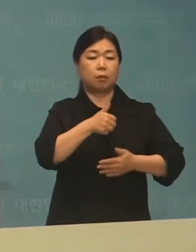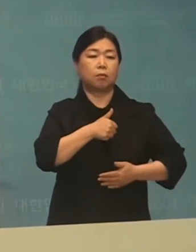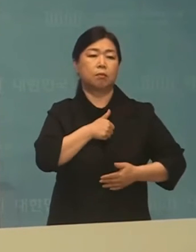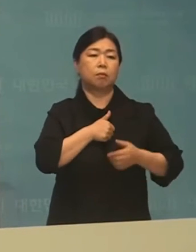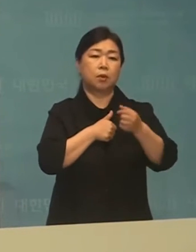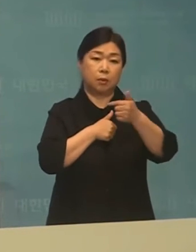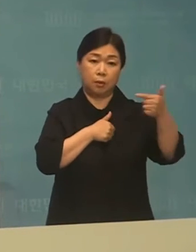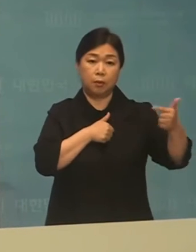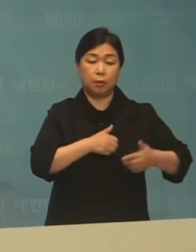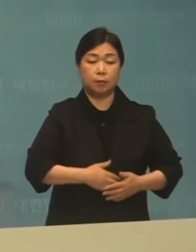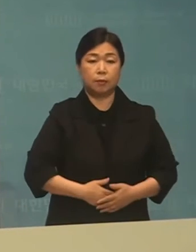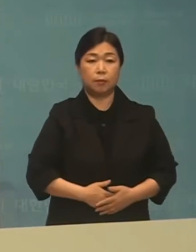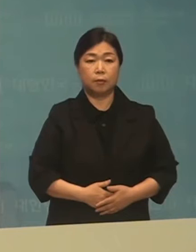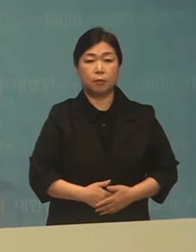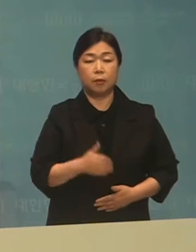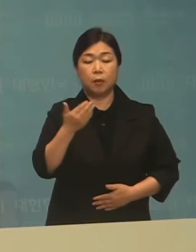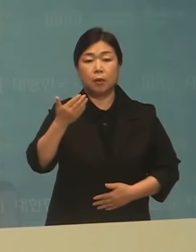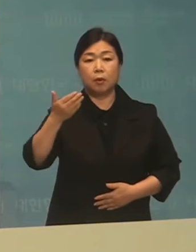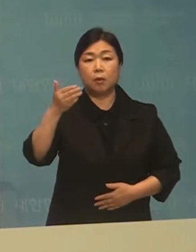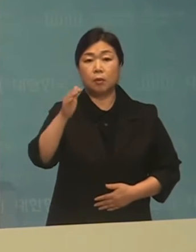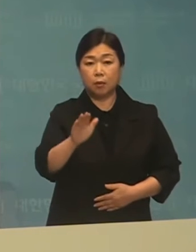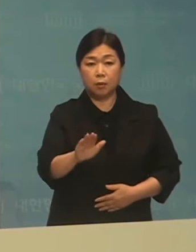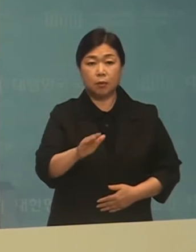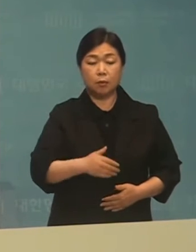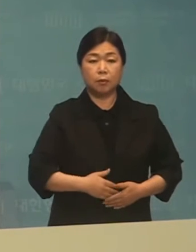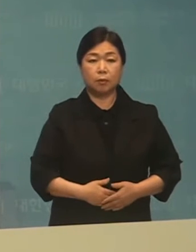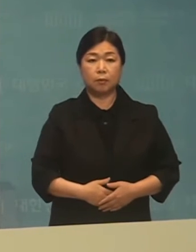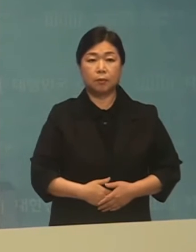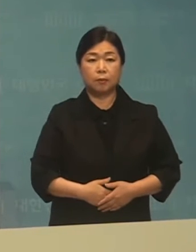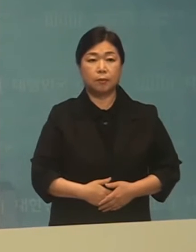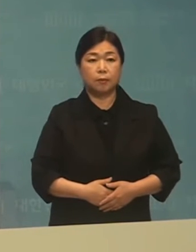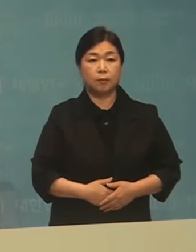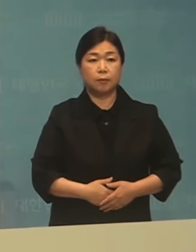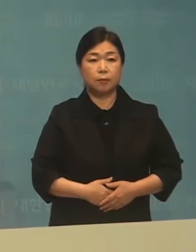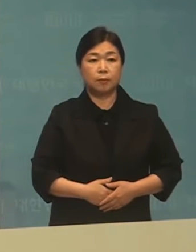있습니다. 그러나